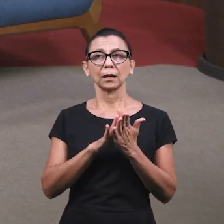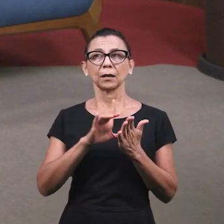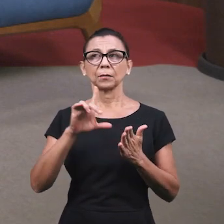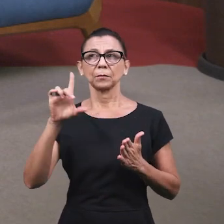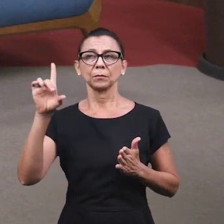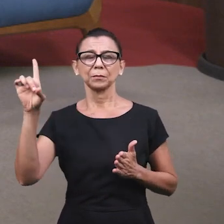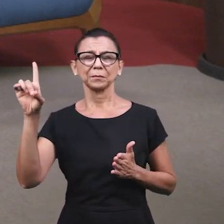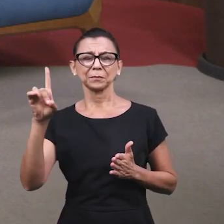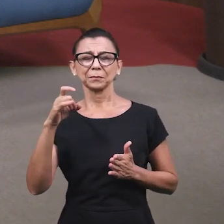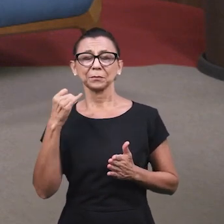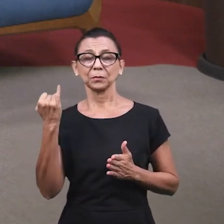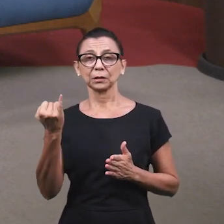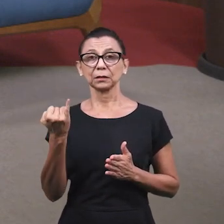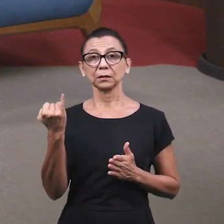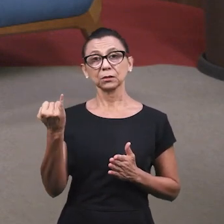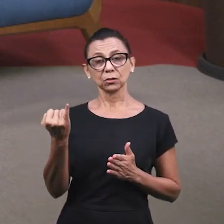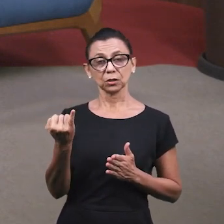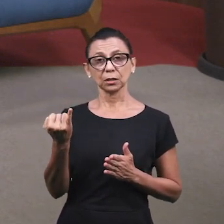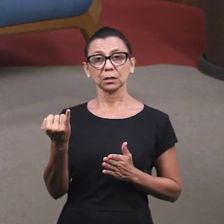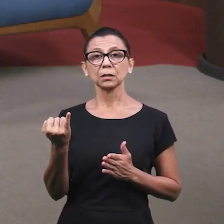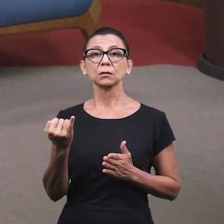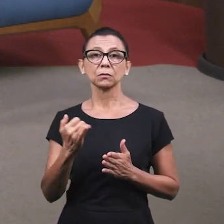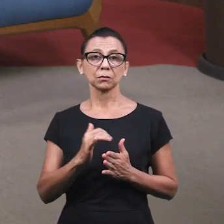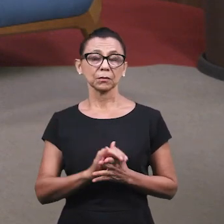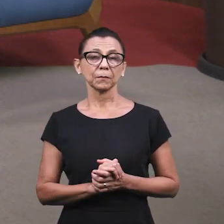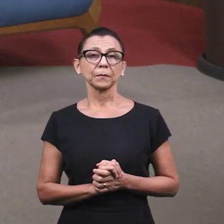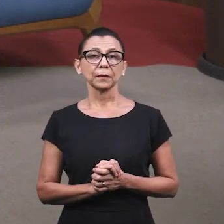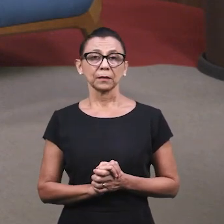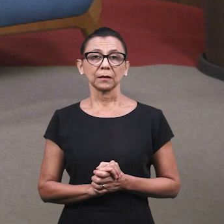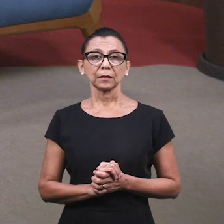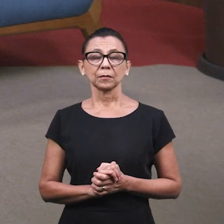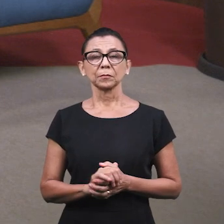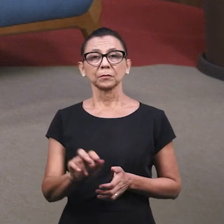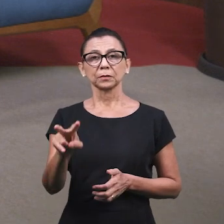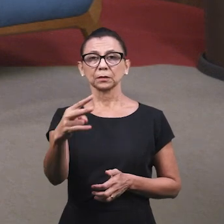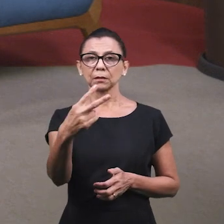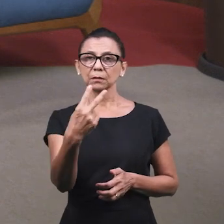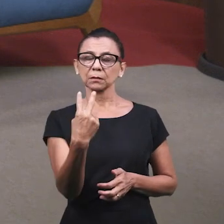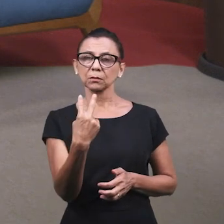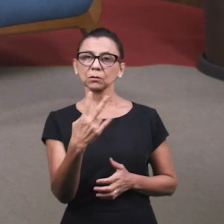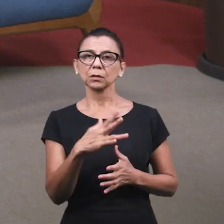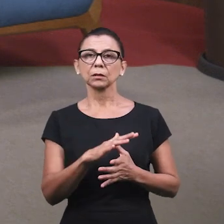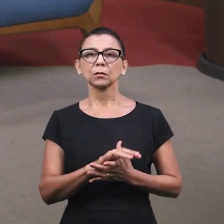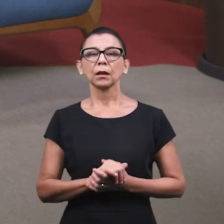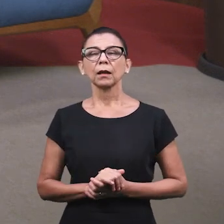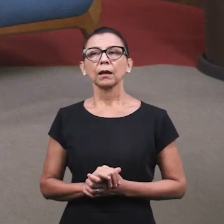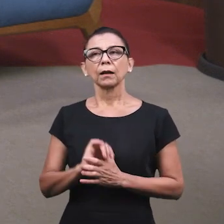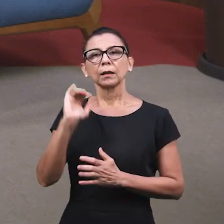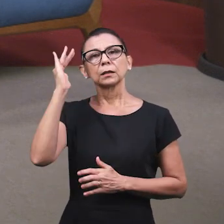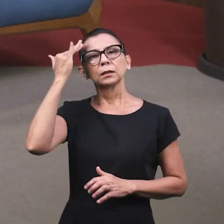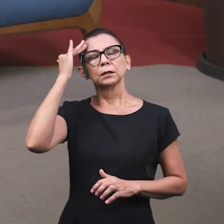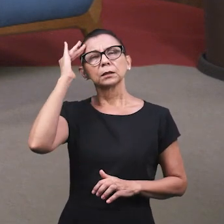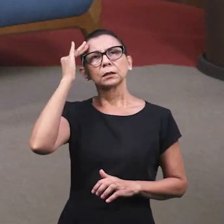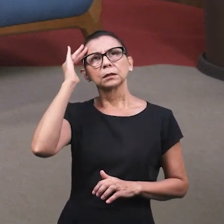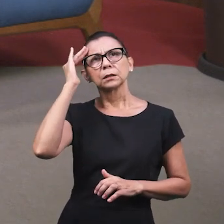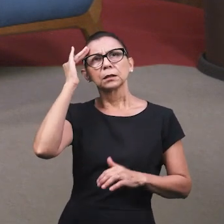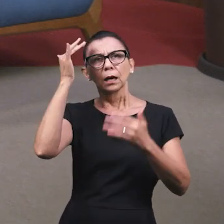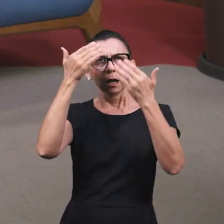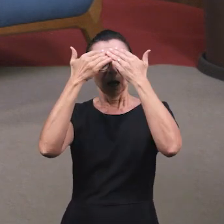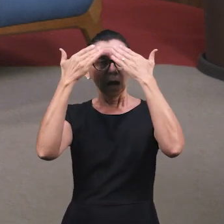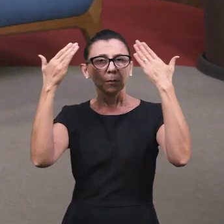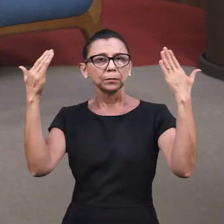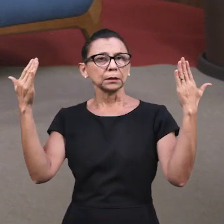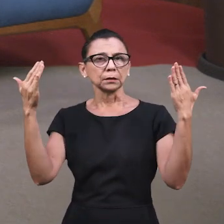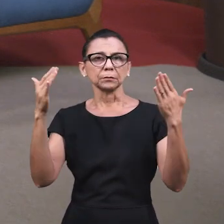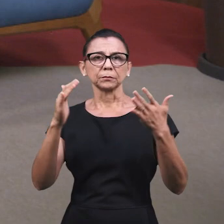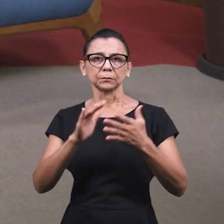biblique. Mais c'est très important pour nous, pour élargir, surtout pour ceux qui nous assistent,